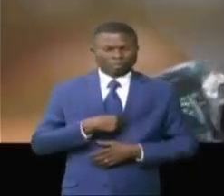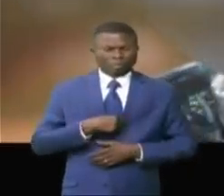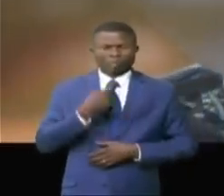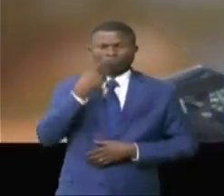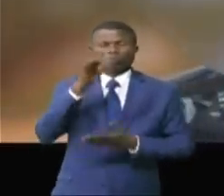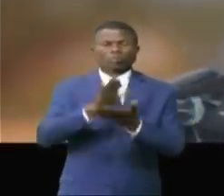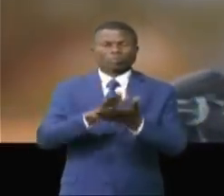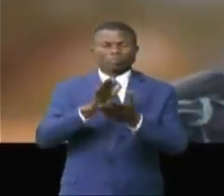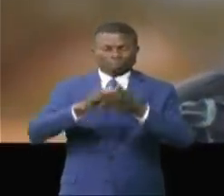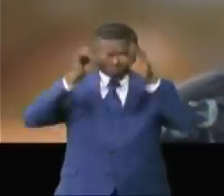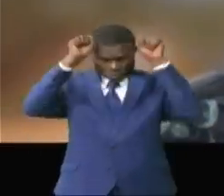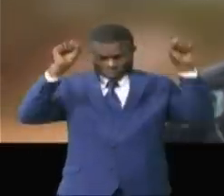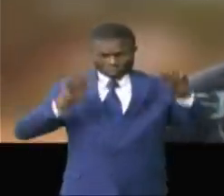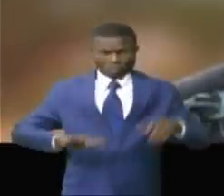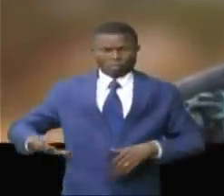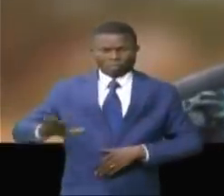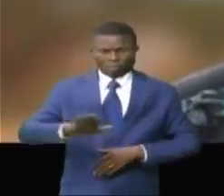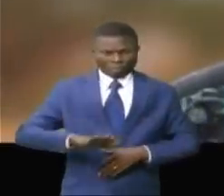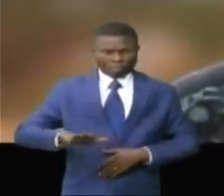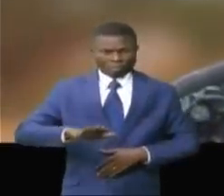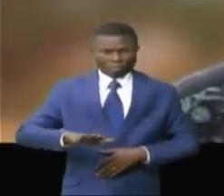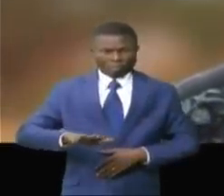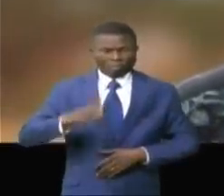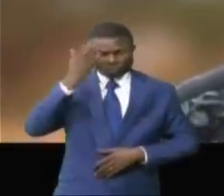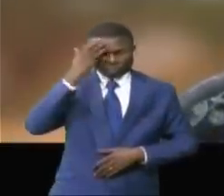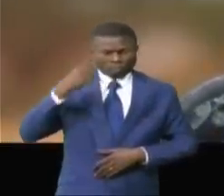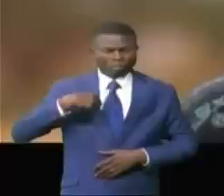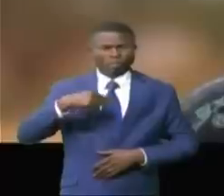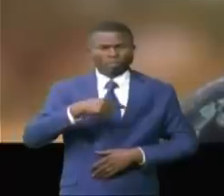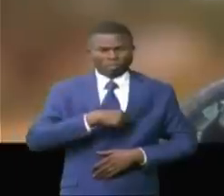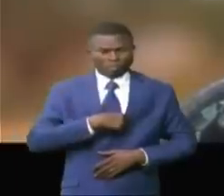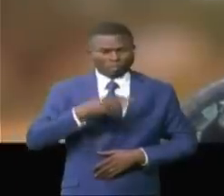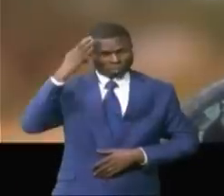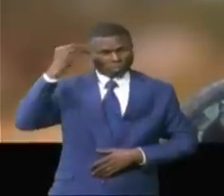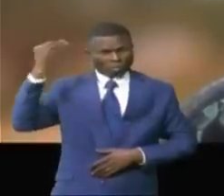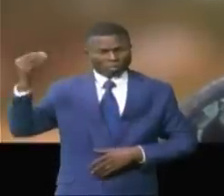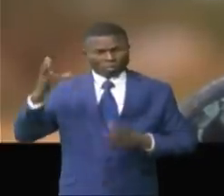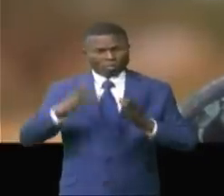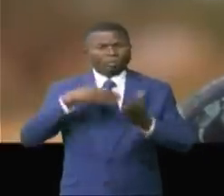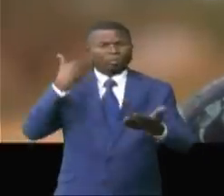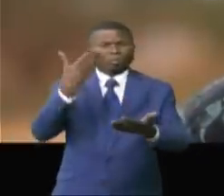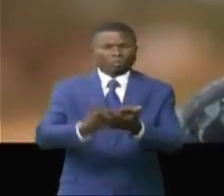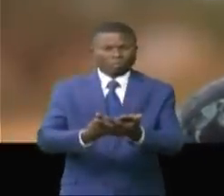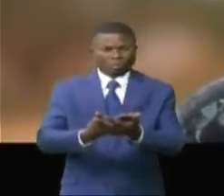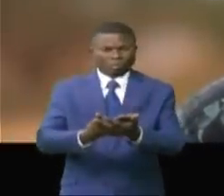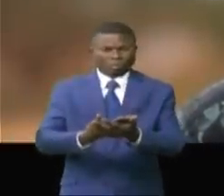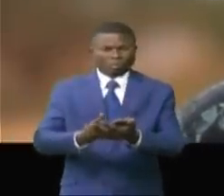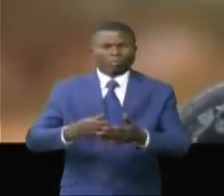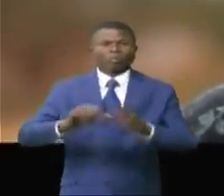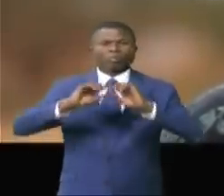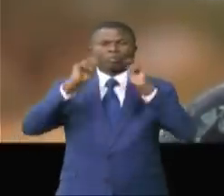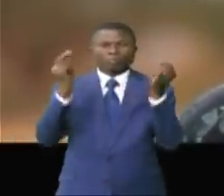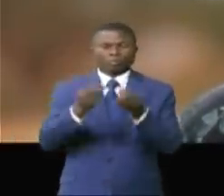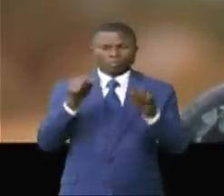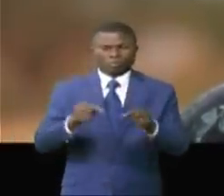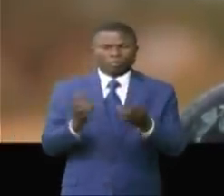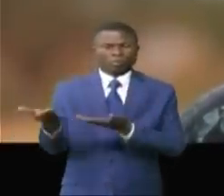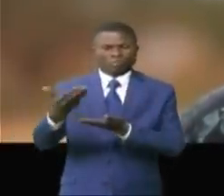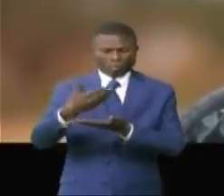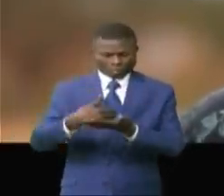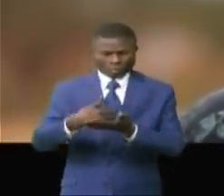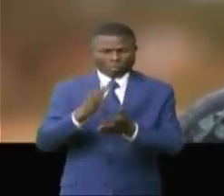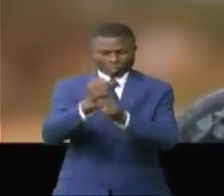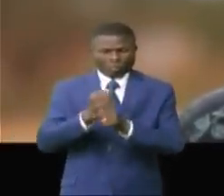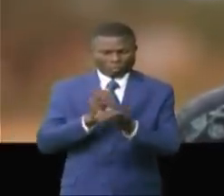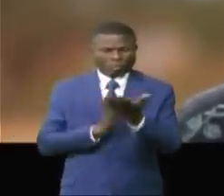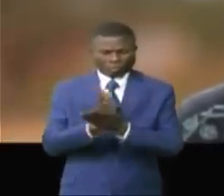Nous remercions le chef de l'État d'avoir pensé à nous. Nous espérons qu'avec l'arrivée du Fonarev, nous allons rentrer dans nos droits. Nous